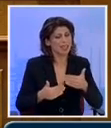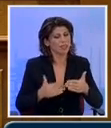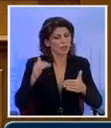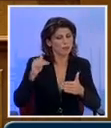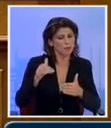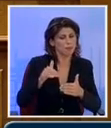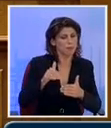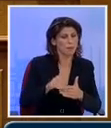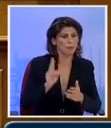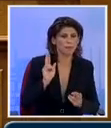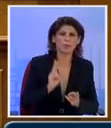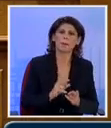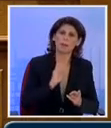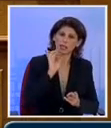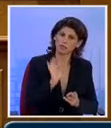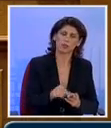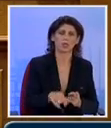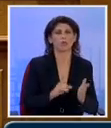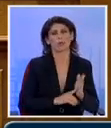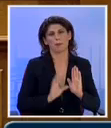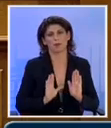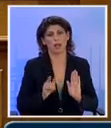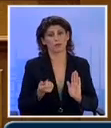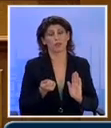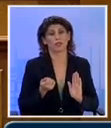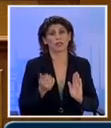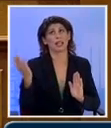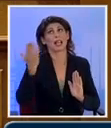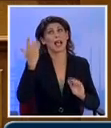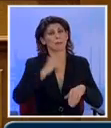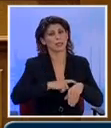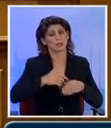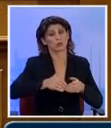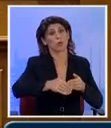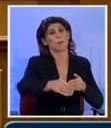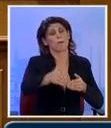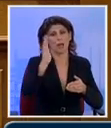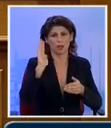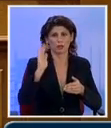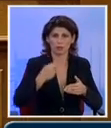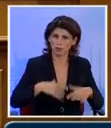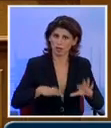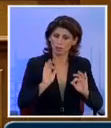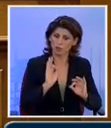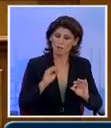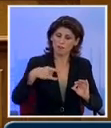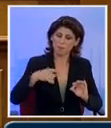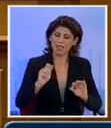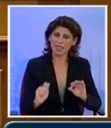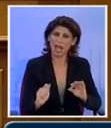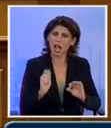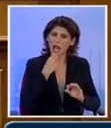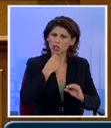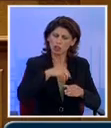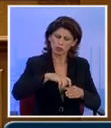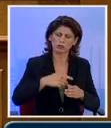μειώνουμε, μέχρι να τη φέρουμε εκεί που πρέπει. Αυτό δεν θα γίνει κάποια στιγμή στο απότερο μέλλον. Ήδη άρχισε με το ΦΠΑ στην εστίαση.